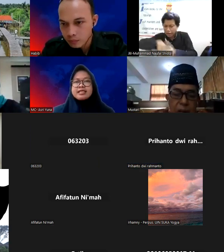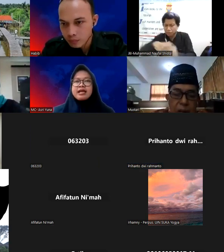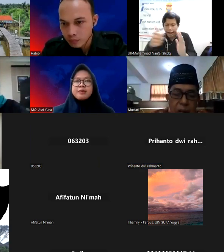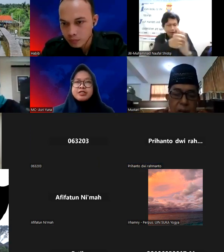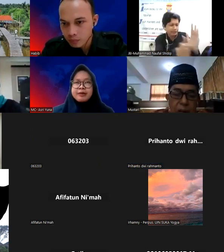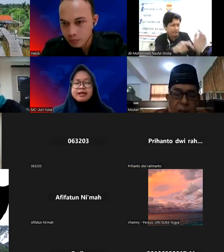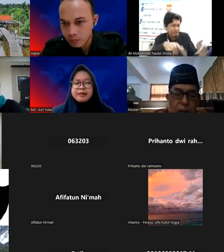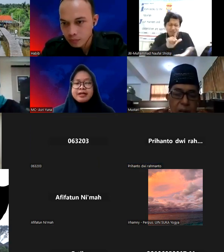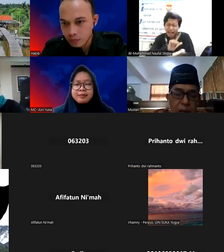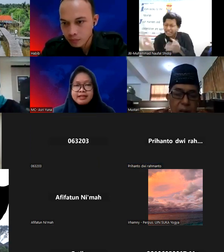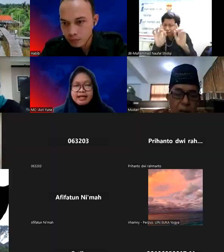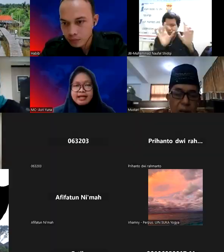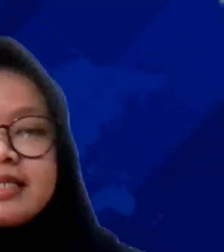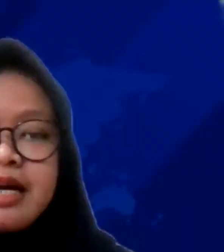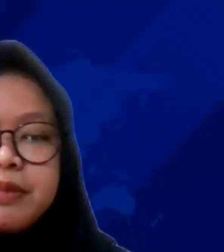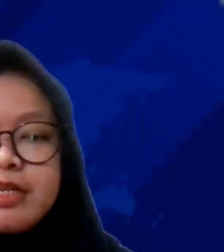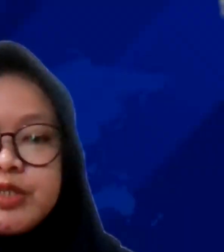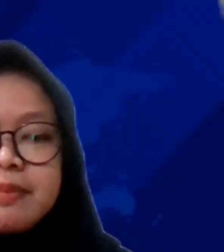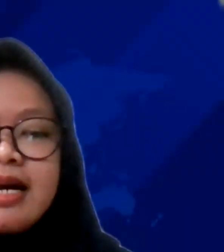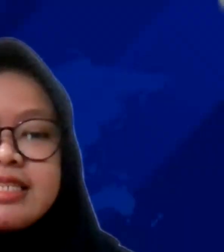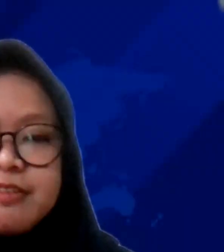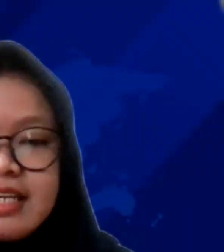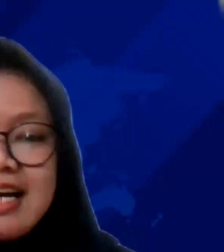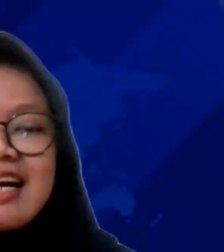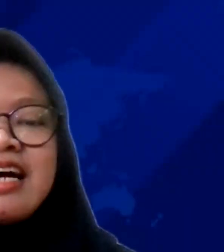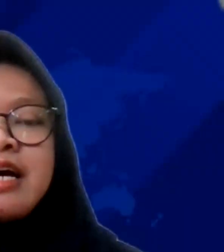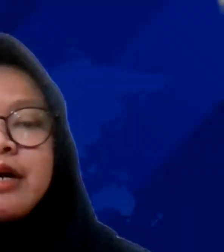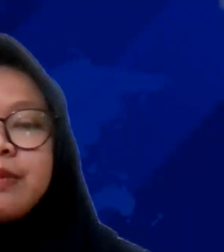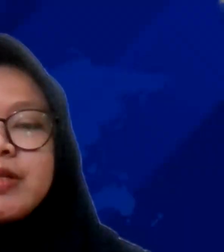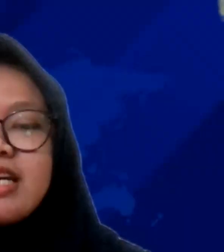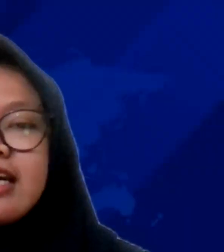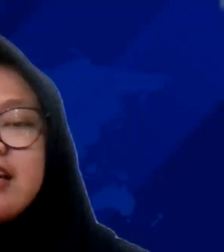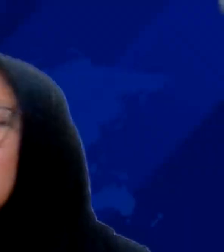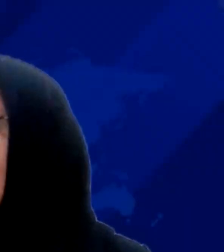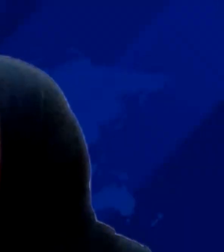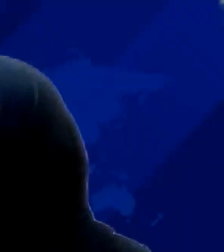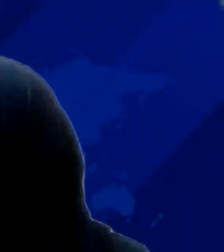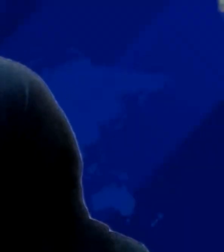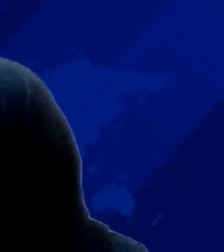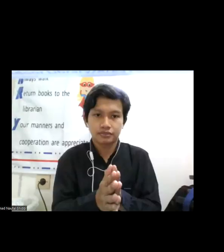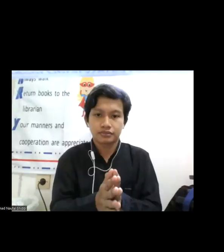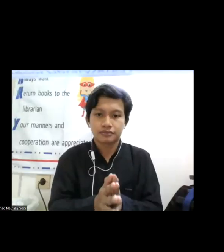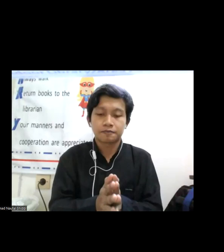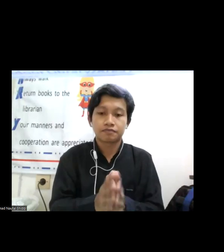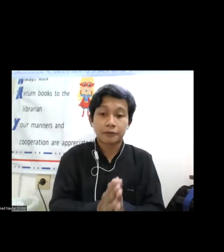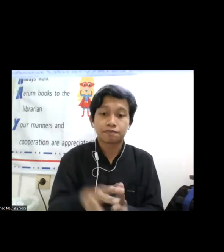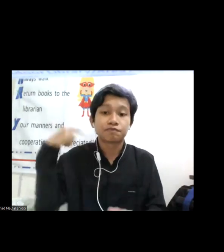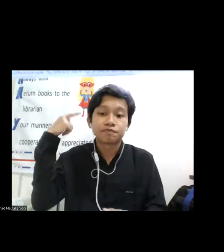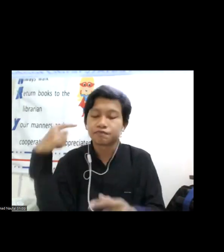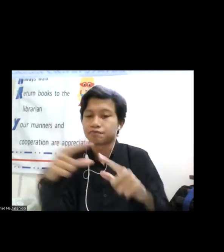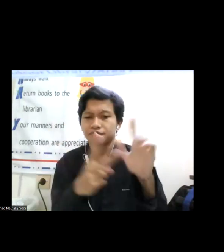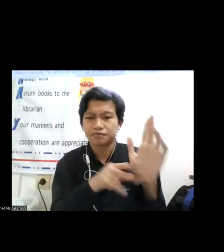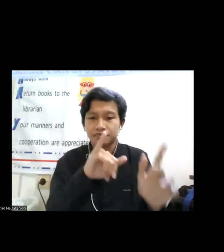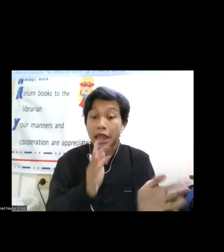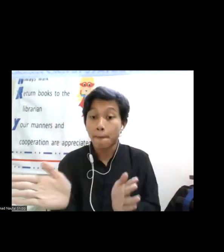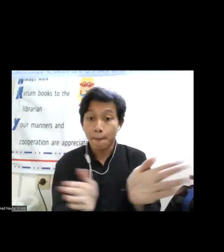Terima kasih kami ucapkan kepada pemateri mas Habib dan juga Mbak kemudian Kak Ani yang sudah berkenaan